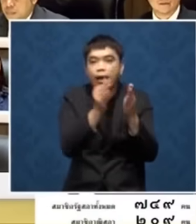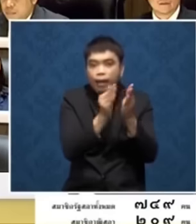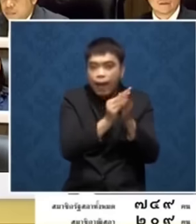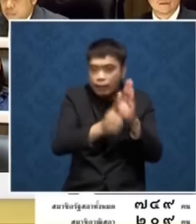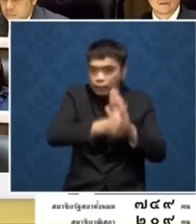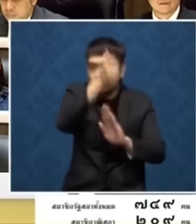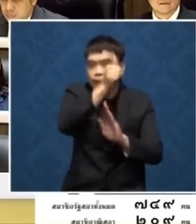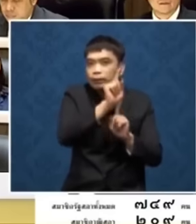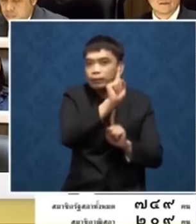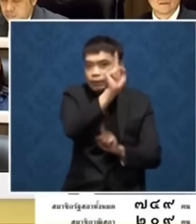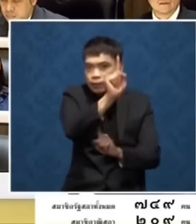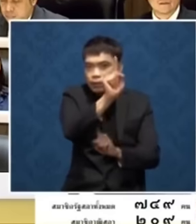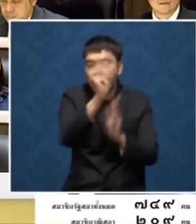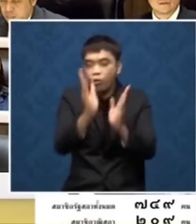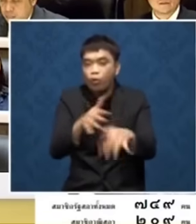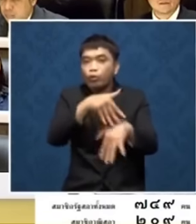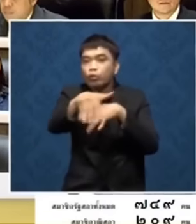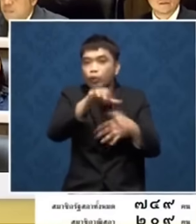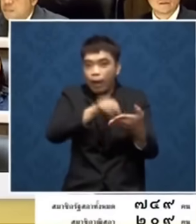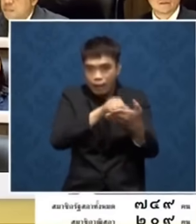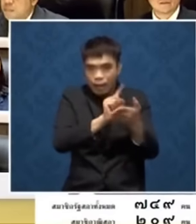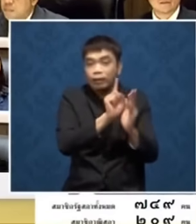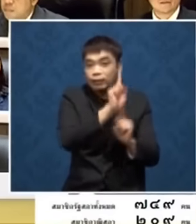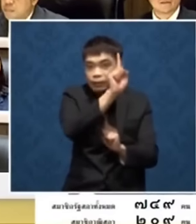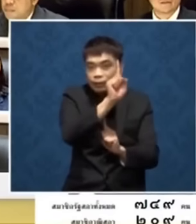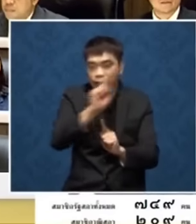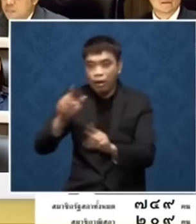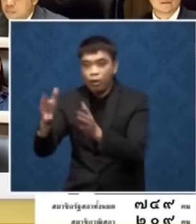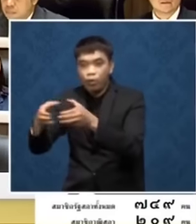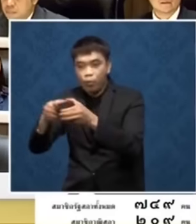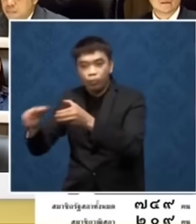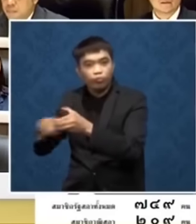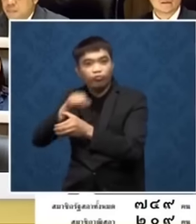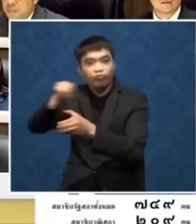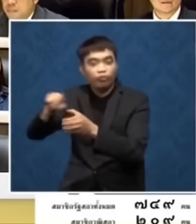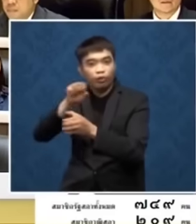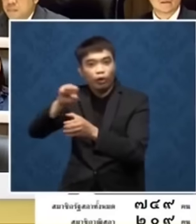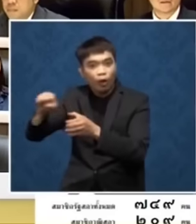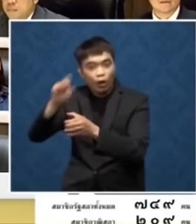งจากประชาชนพรรคทุกพรรคการเมืองต้องโหวตไงไม่ได้ครับ